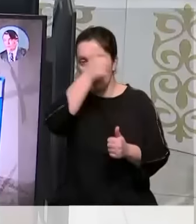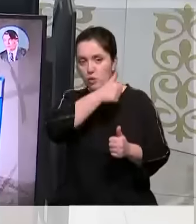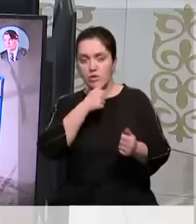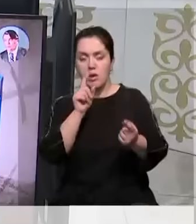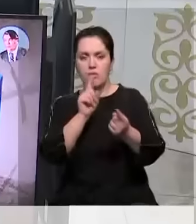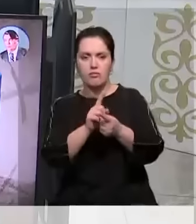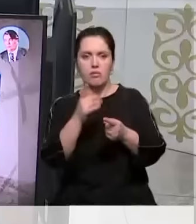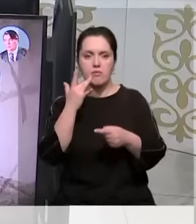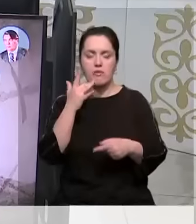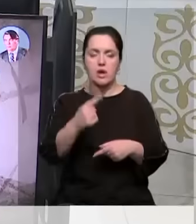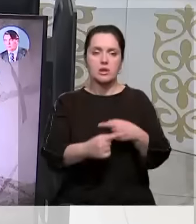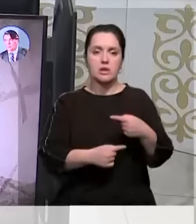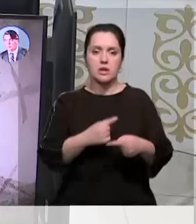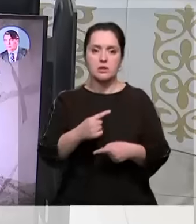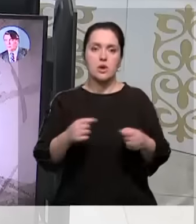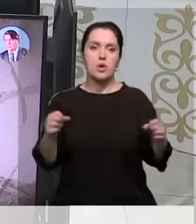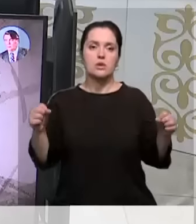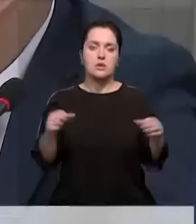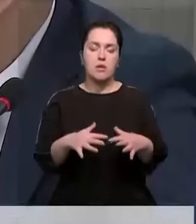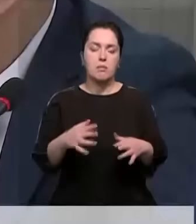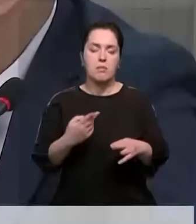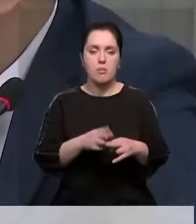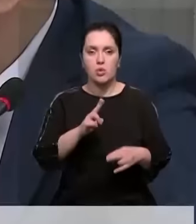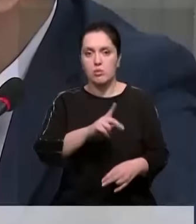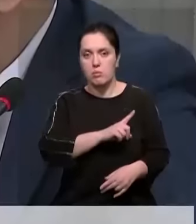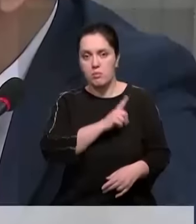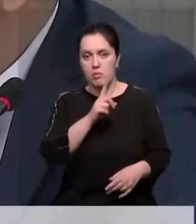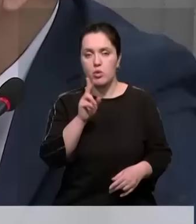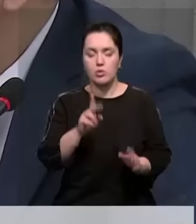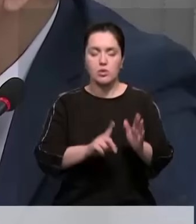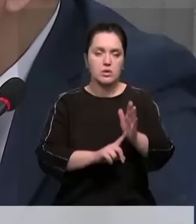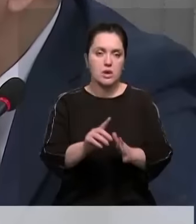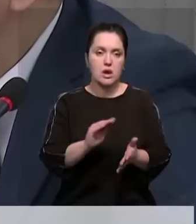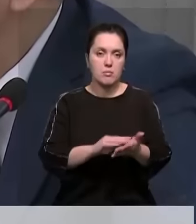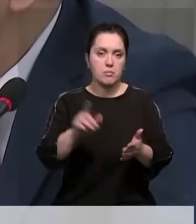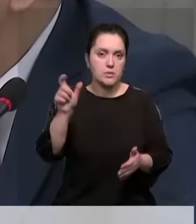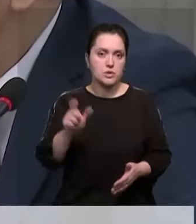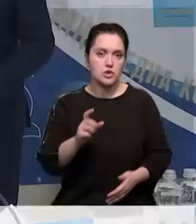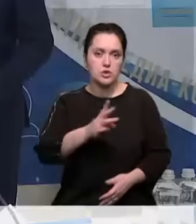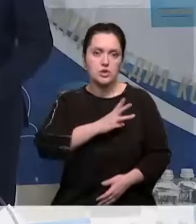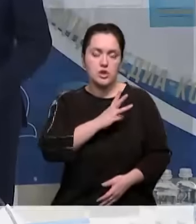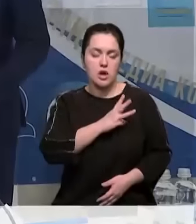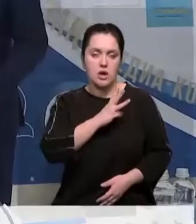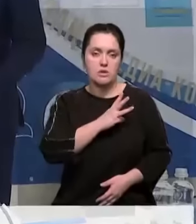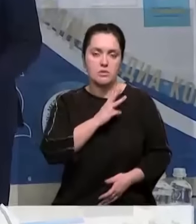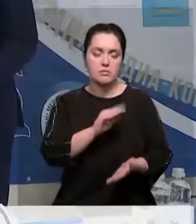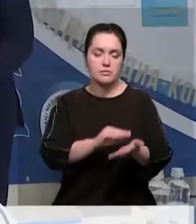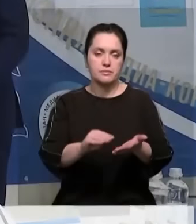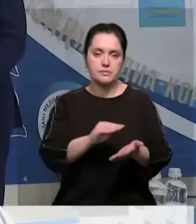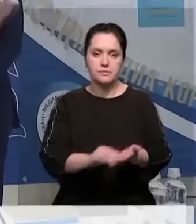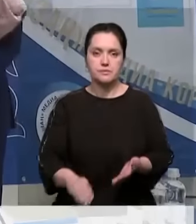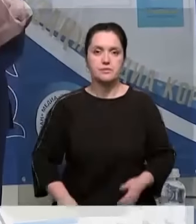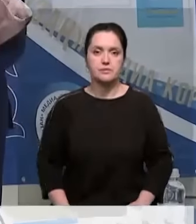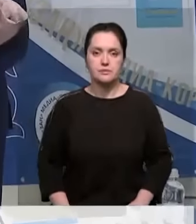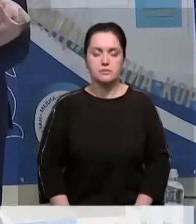ставшая традицией, собирает как маститых авторов, так и начинающих писателей, жаждущих проявить свой талант.